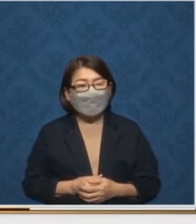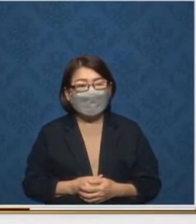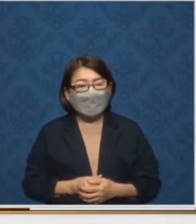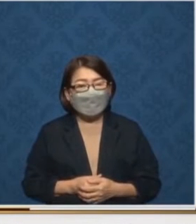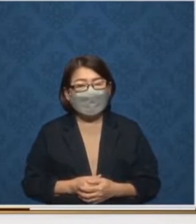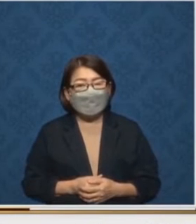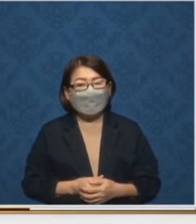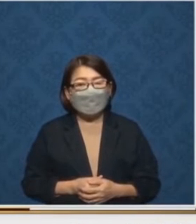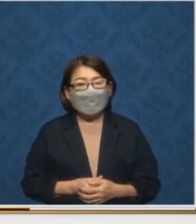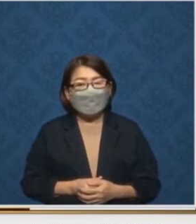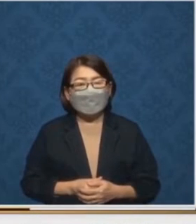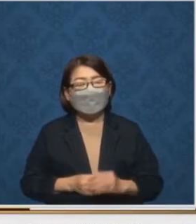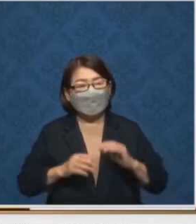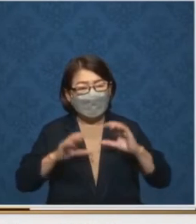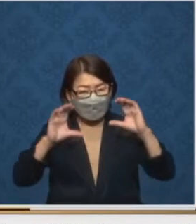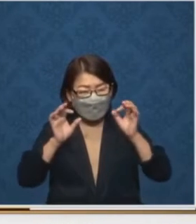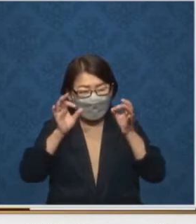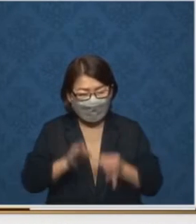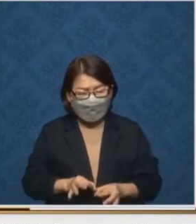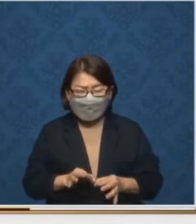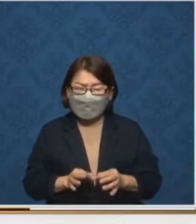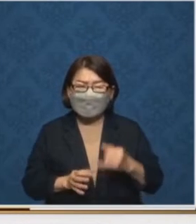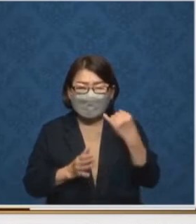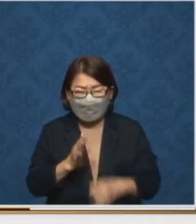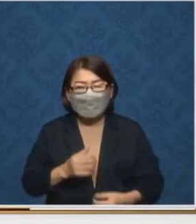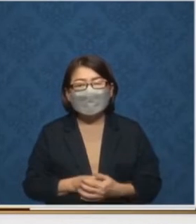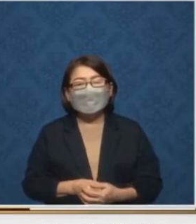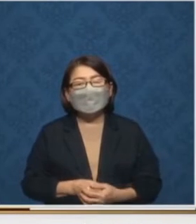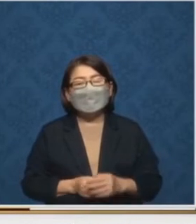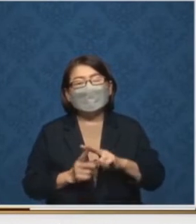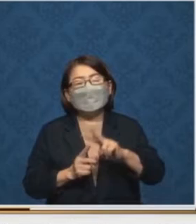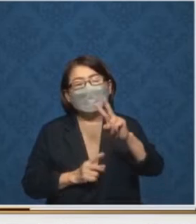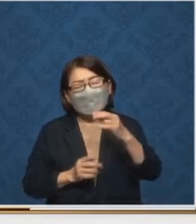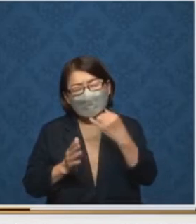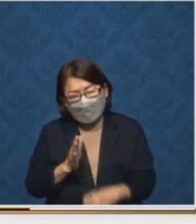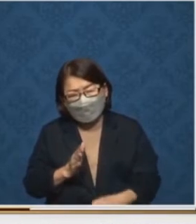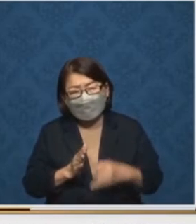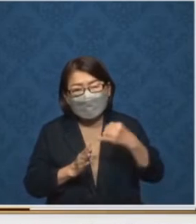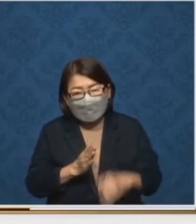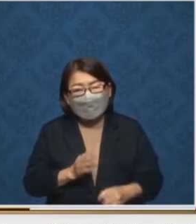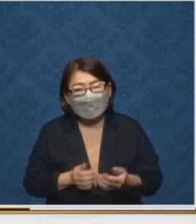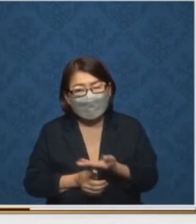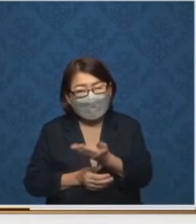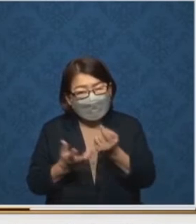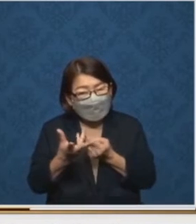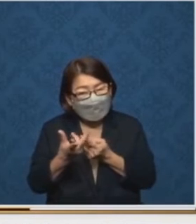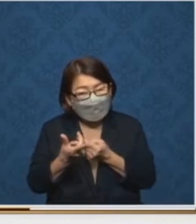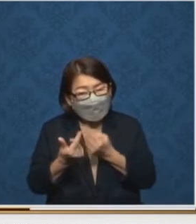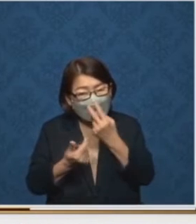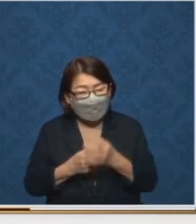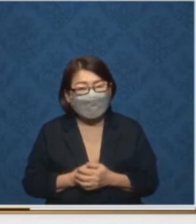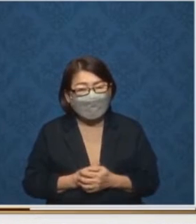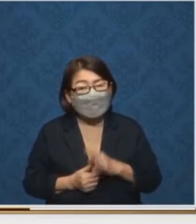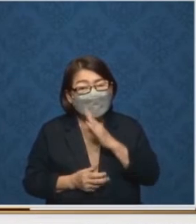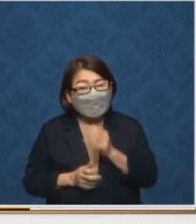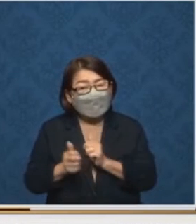ไเงินกู้โควิดกับการจัดสารการใช้เงินก็ผิดครับไปดูแผ่นต่อไปครับ